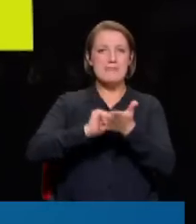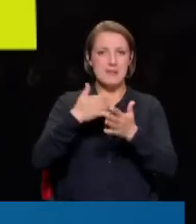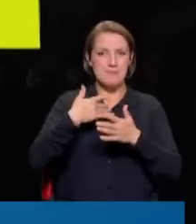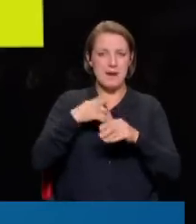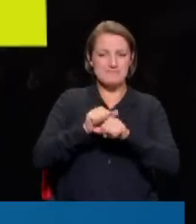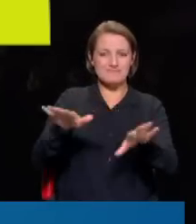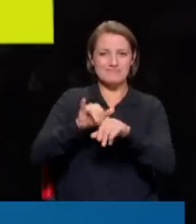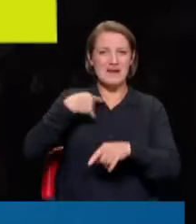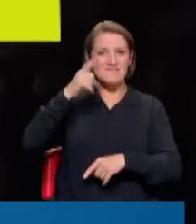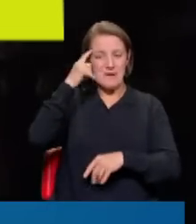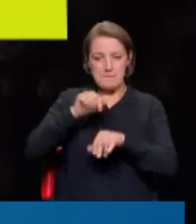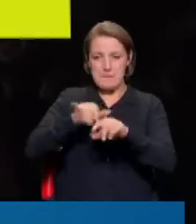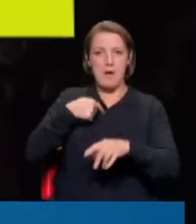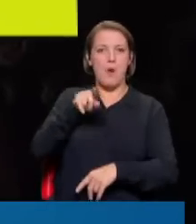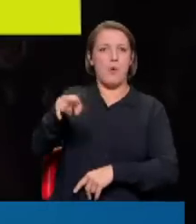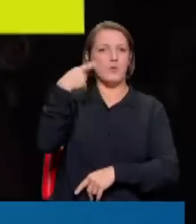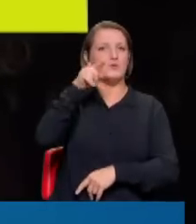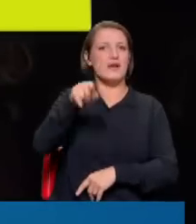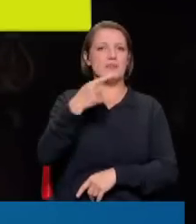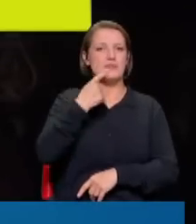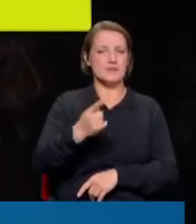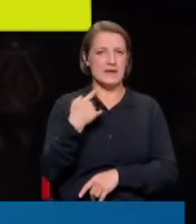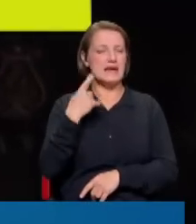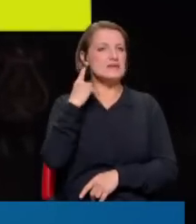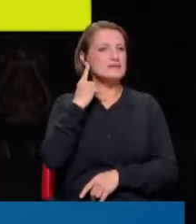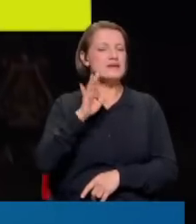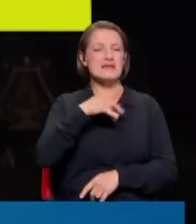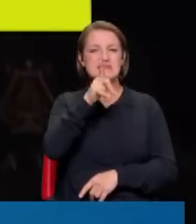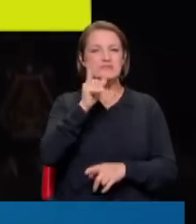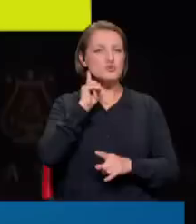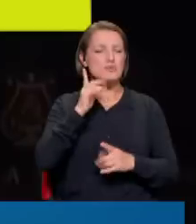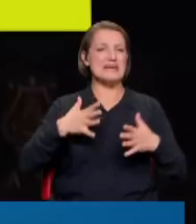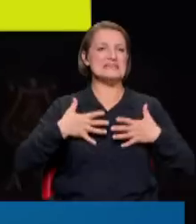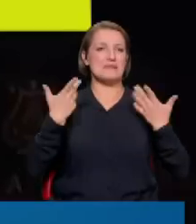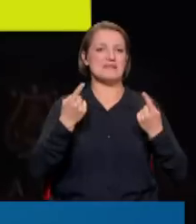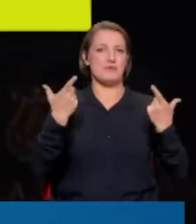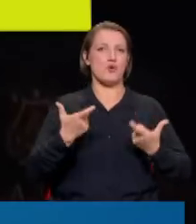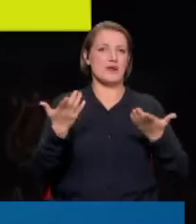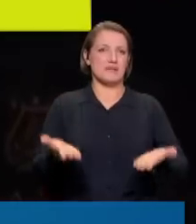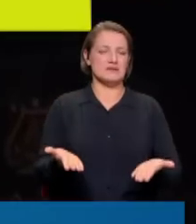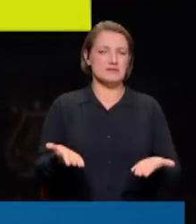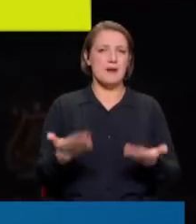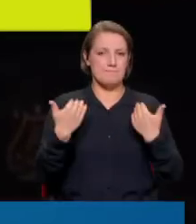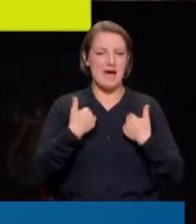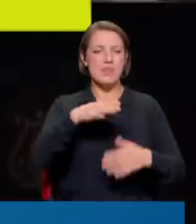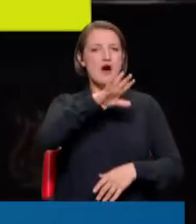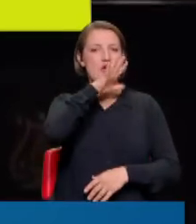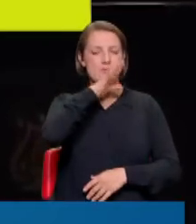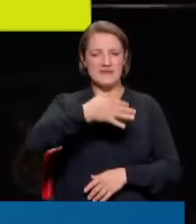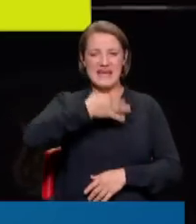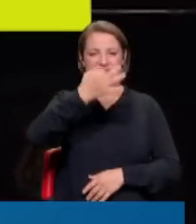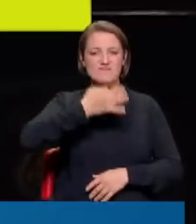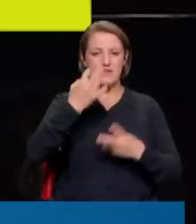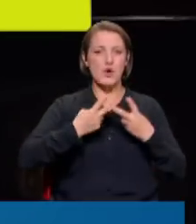da yansıttığım fikirlerimi gösterdiler dinlenmediğini duyulmak istenmediği bir ortamdayız ben Avrupa'da ifade